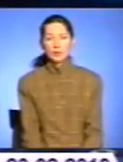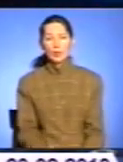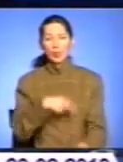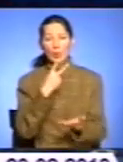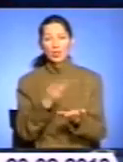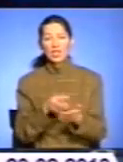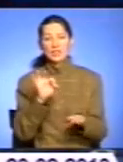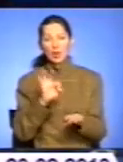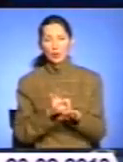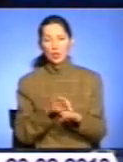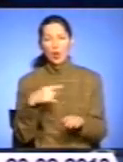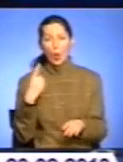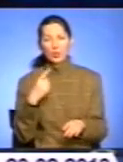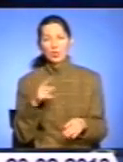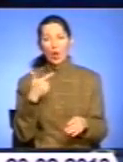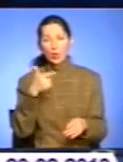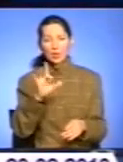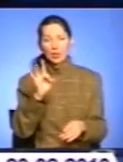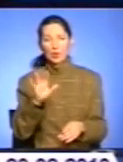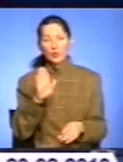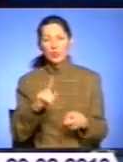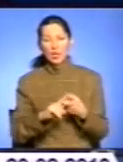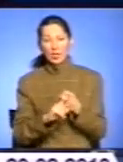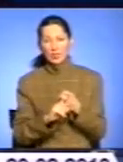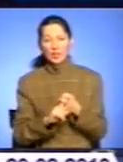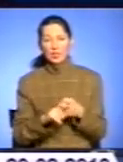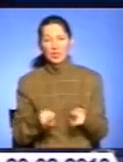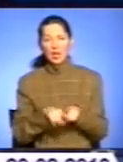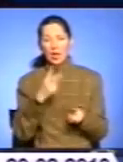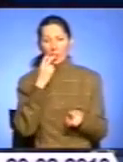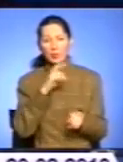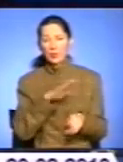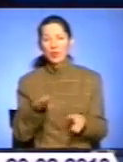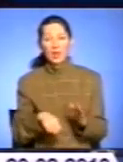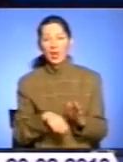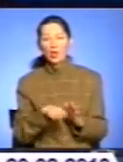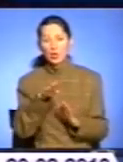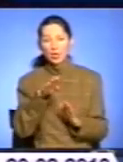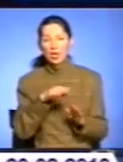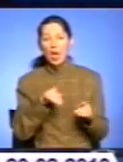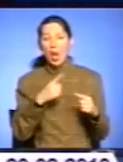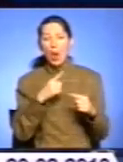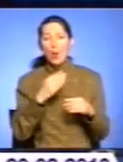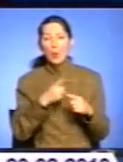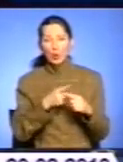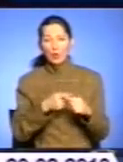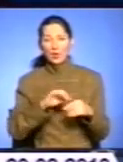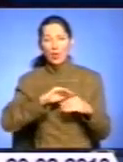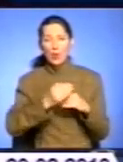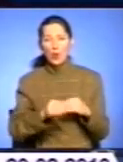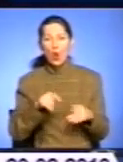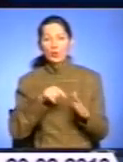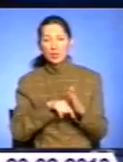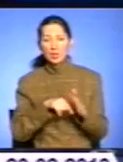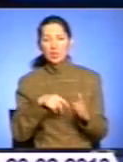Показники захворюваності в області на гострі респіраторні вірусні інфекції та грип не досягли і половини порогового значення. Та зважаючи